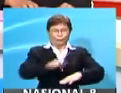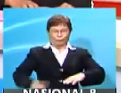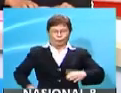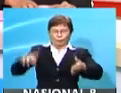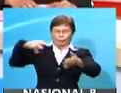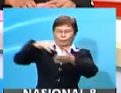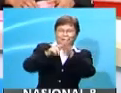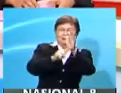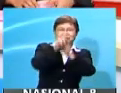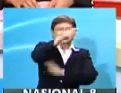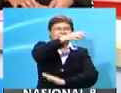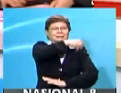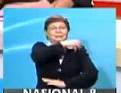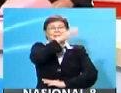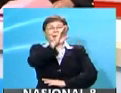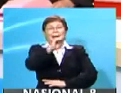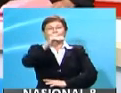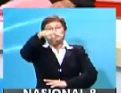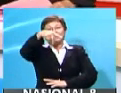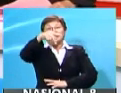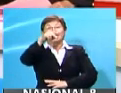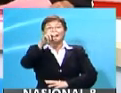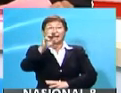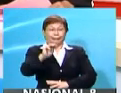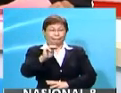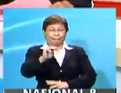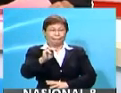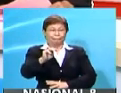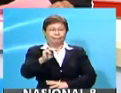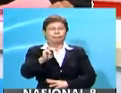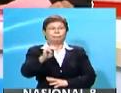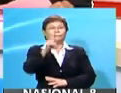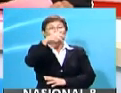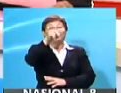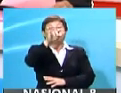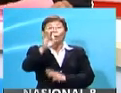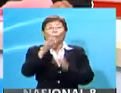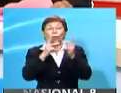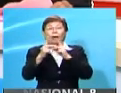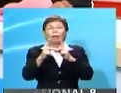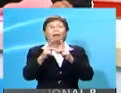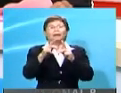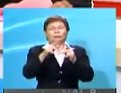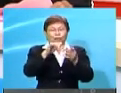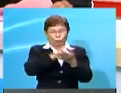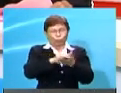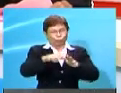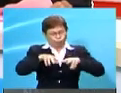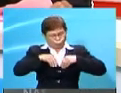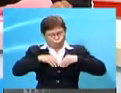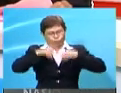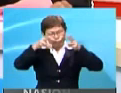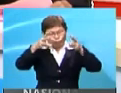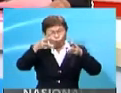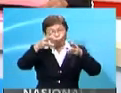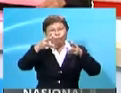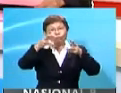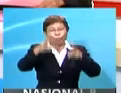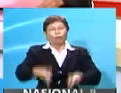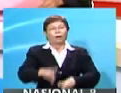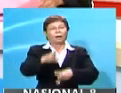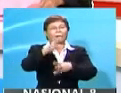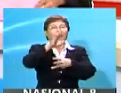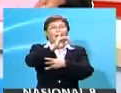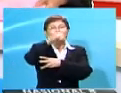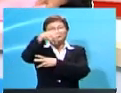tinggi ketua pegawai eksekutif mpn Profesor Datuk Dr radwan Cik Ros berkata perkara itu amat disambut baik warga Institut pengajian